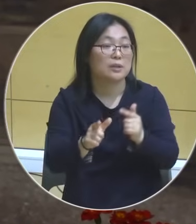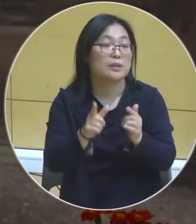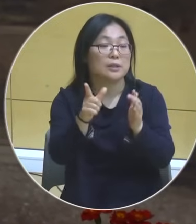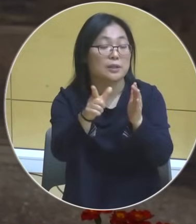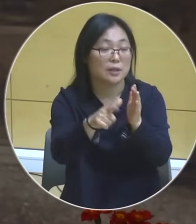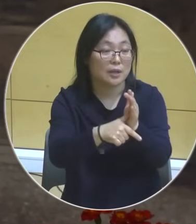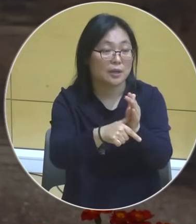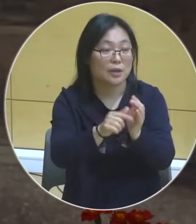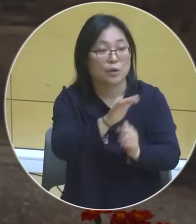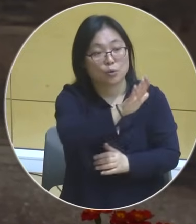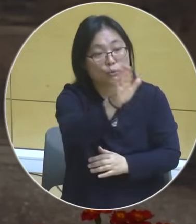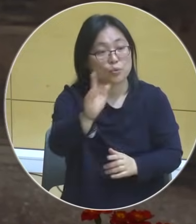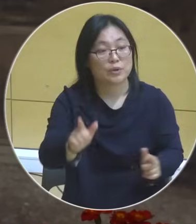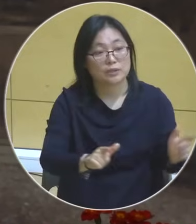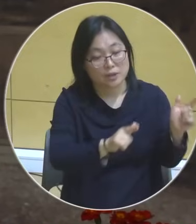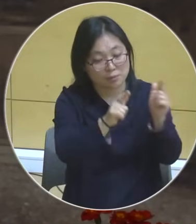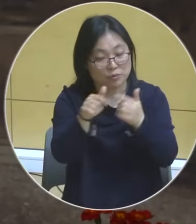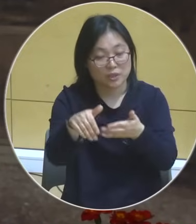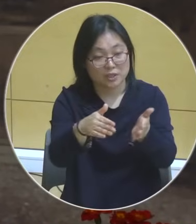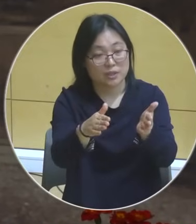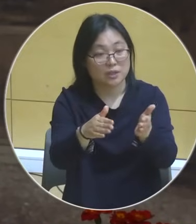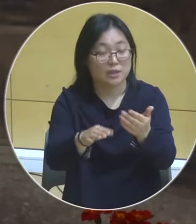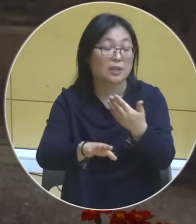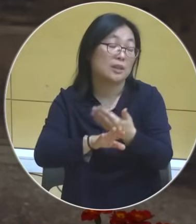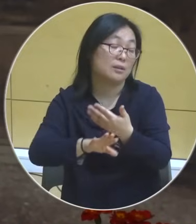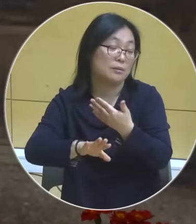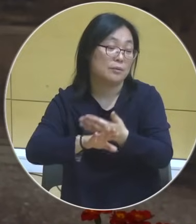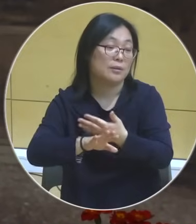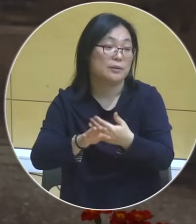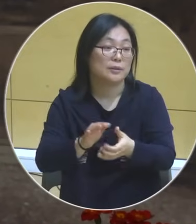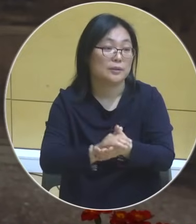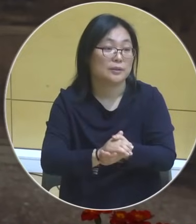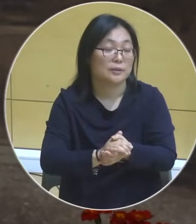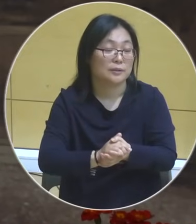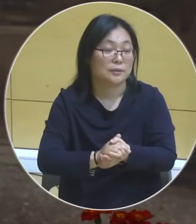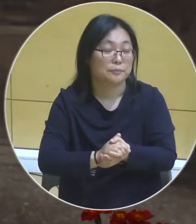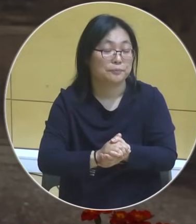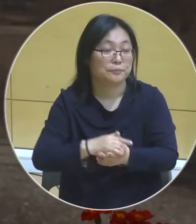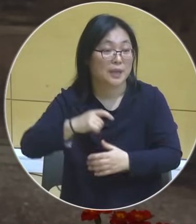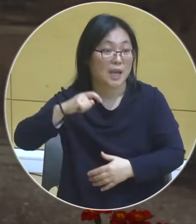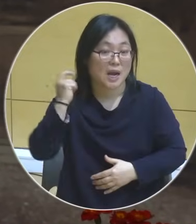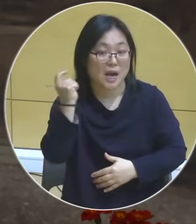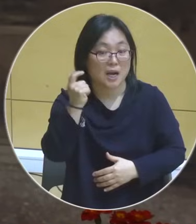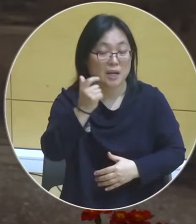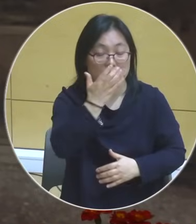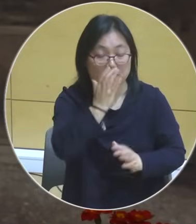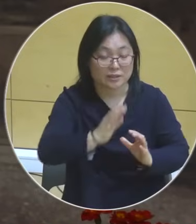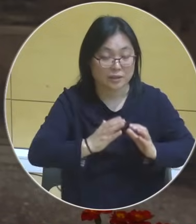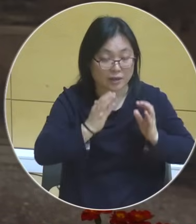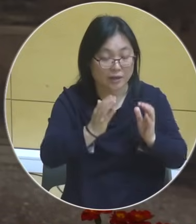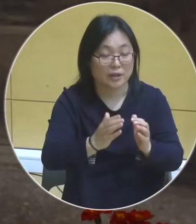때에 우리의 삶은 방향이 달라집니다. 강한 이스라엘 군대의